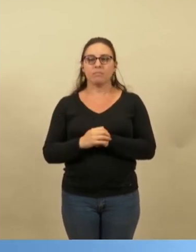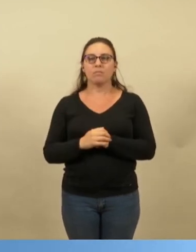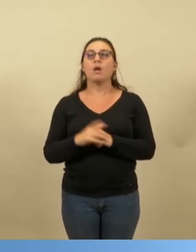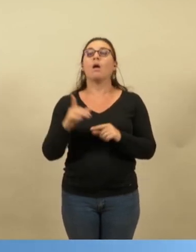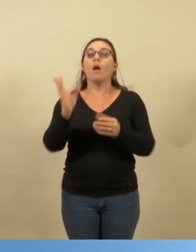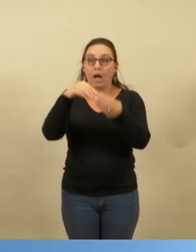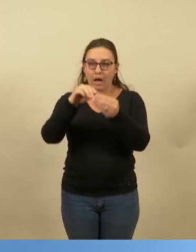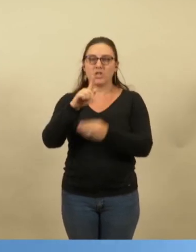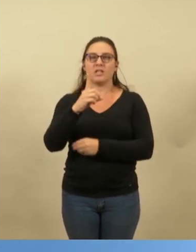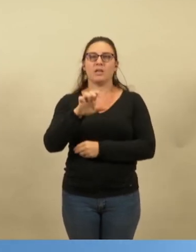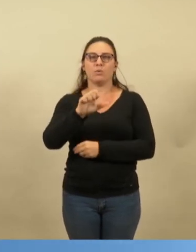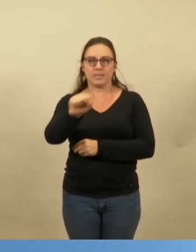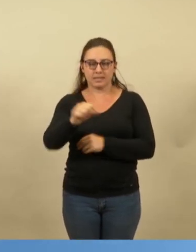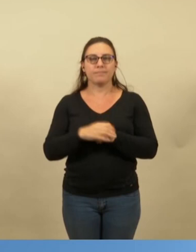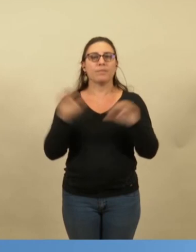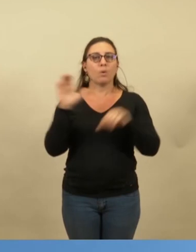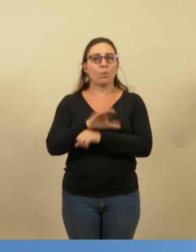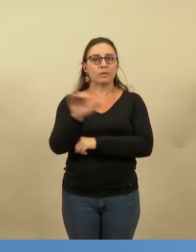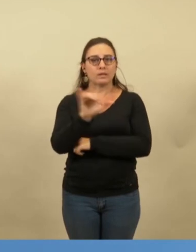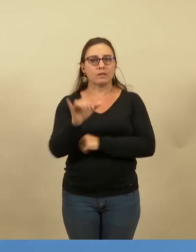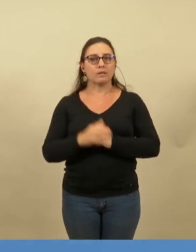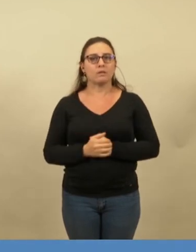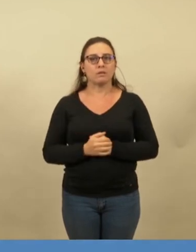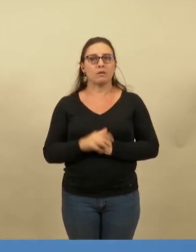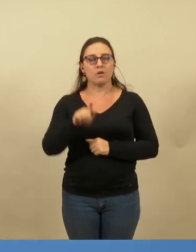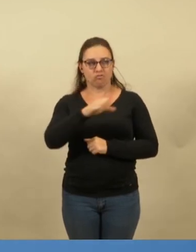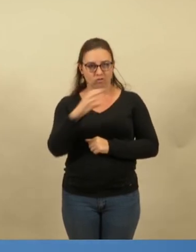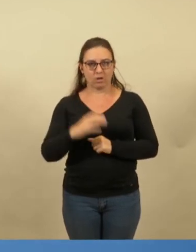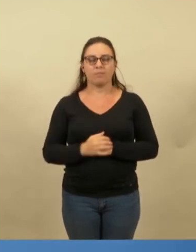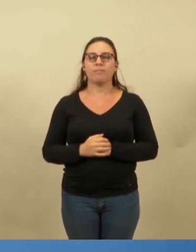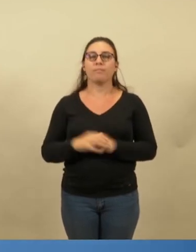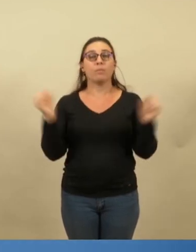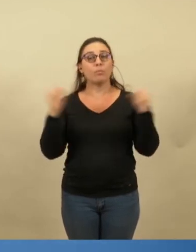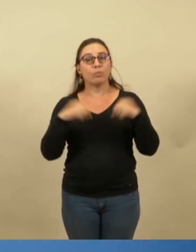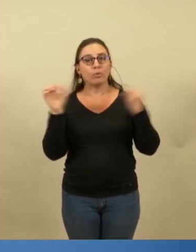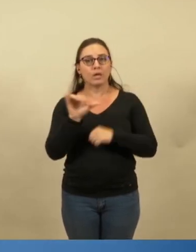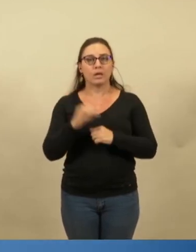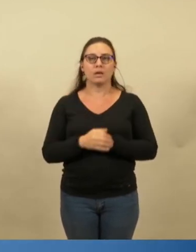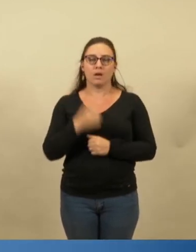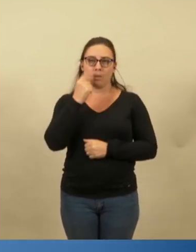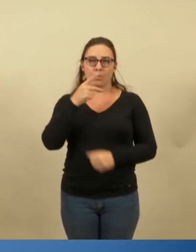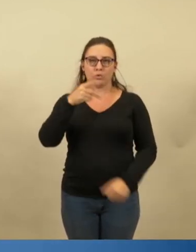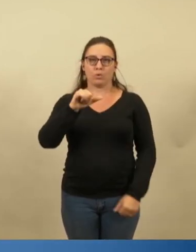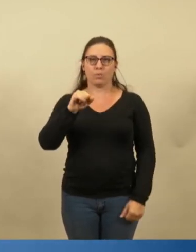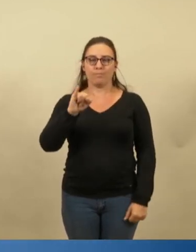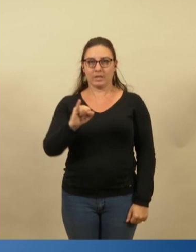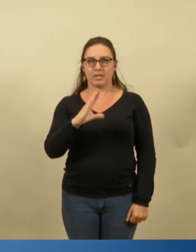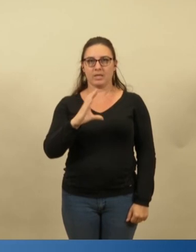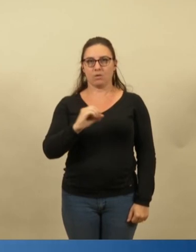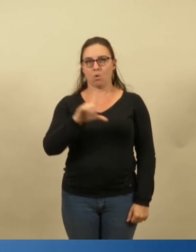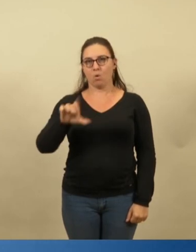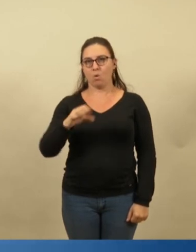gdes qui vote contre Jake qui vote pour Monsieur picolé nr